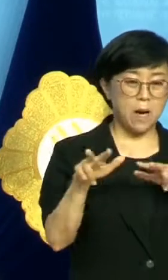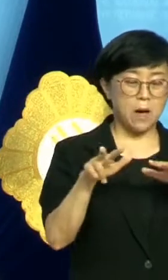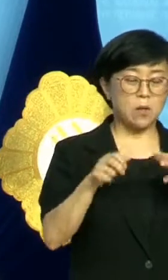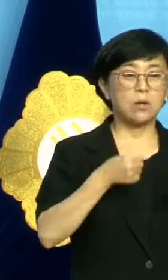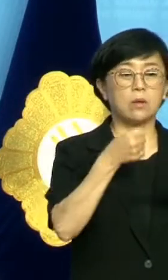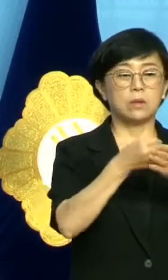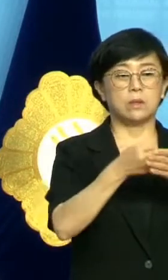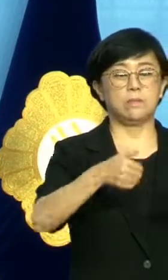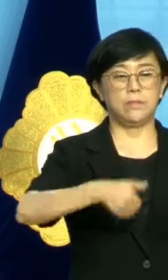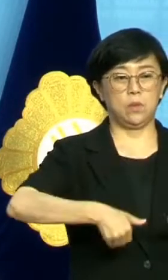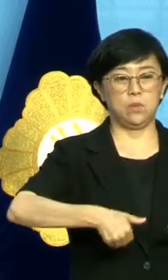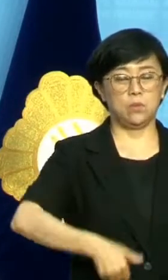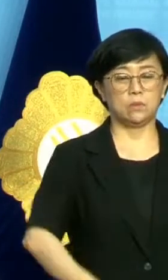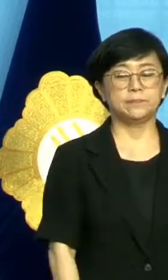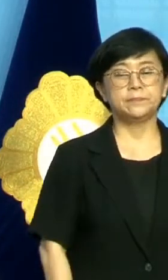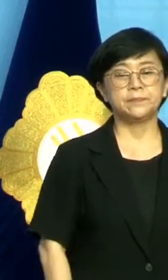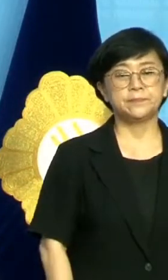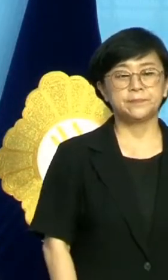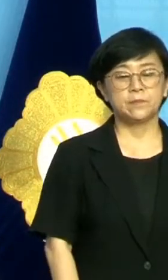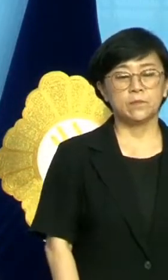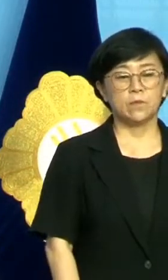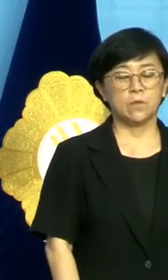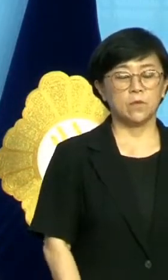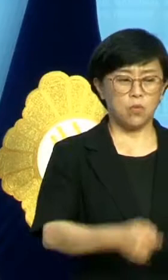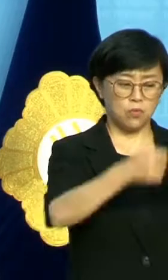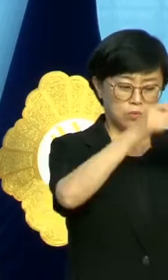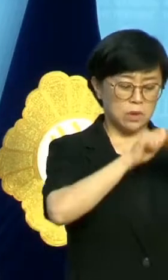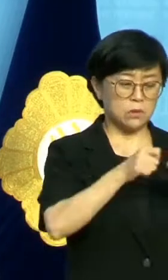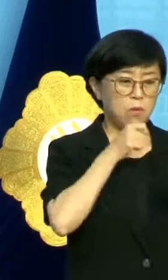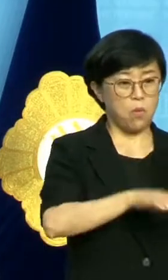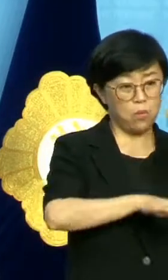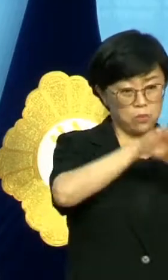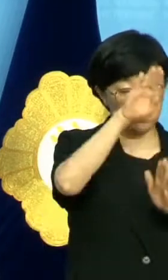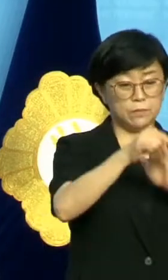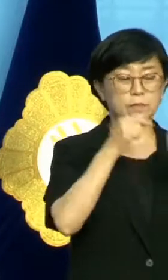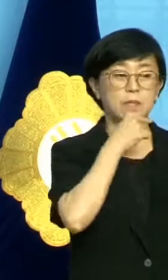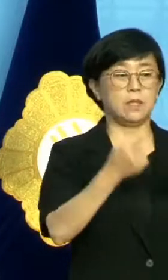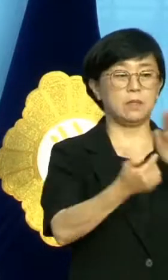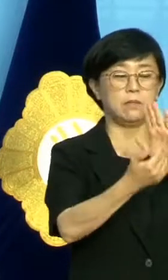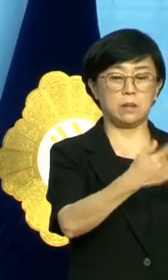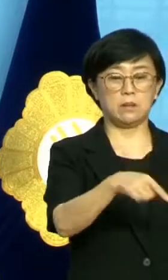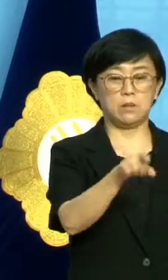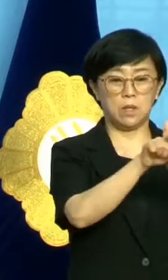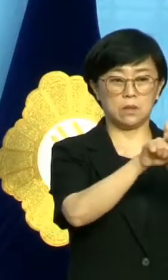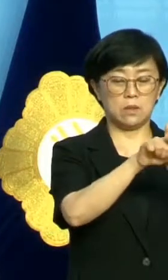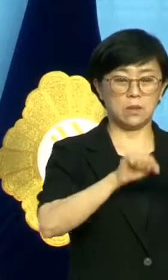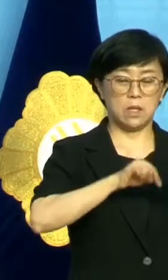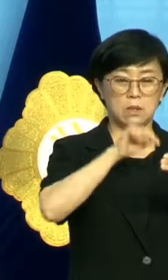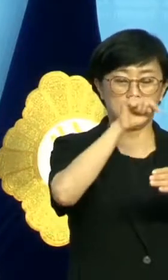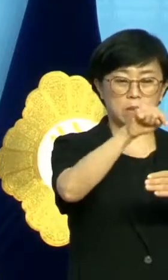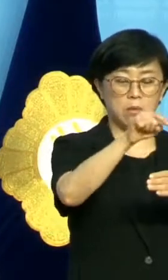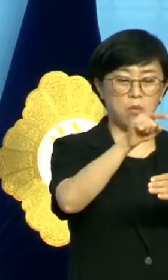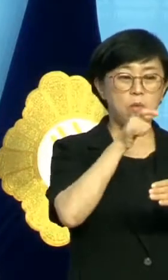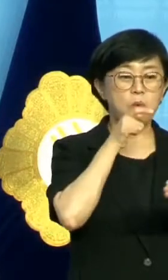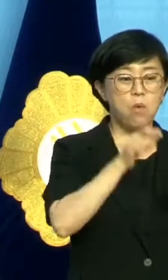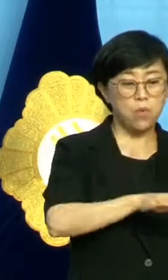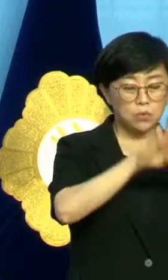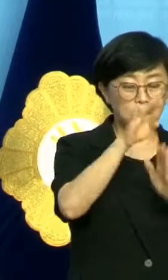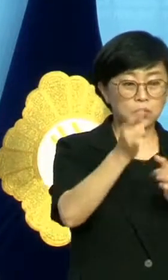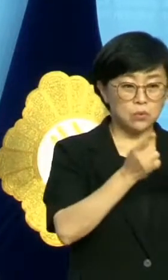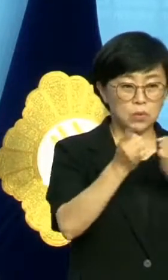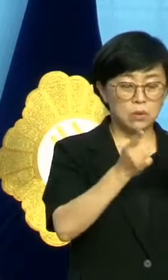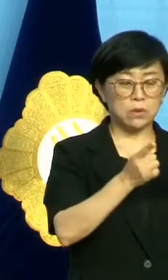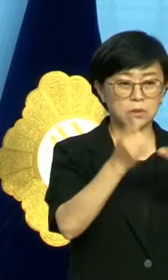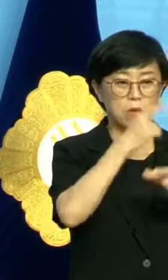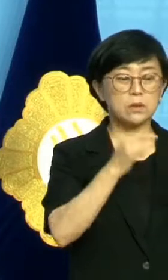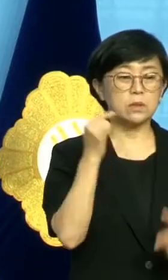결단을 촉구합니다 또 구체적인 홍수 피해 예방을 위해 댐에 홍수 능력 홍수 조절 능력 강화를 위한